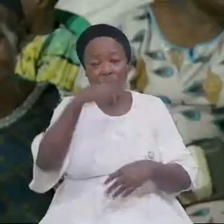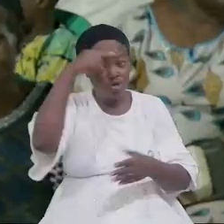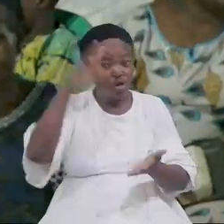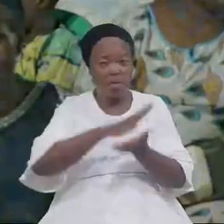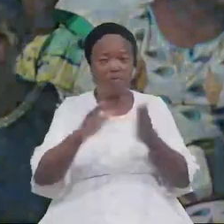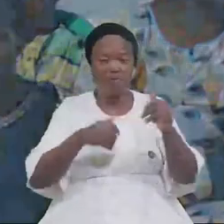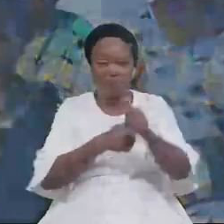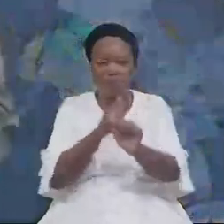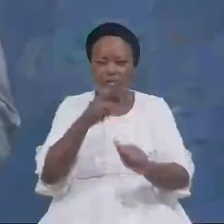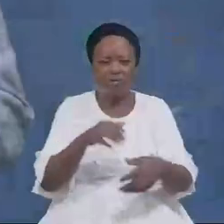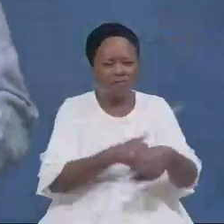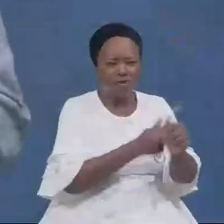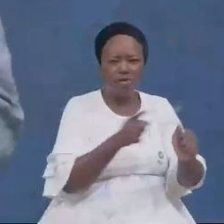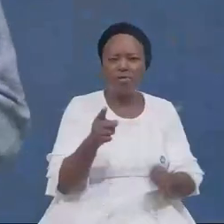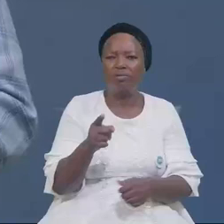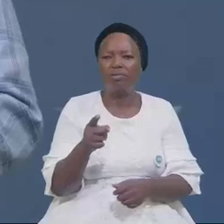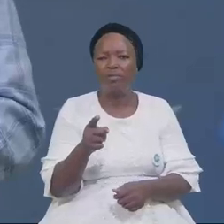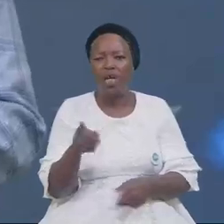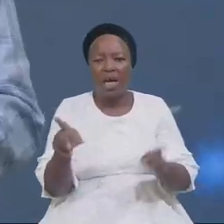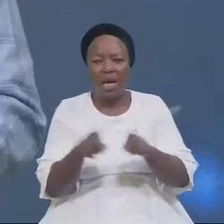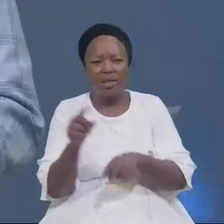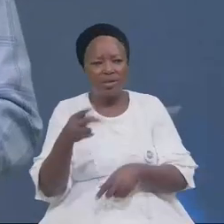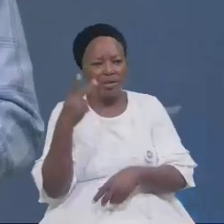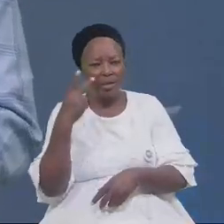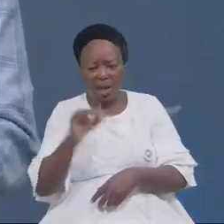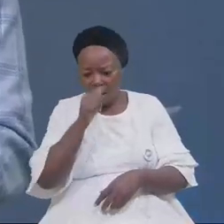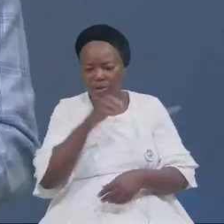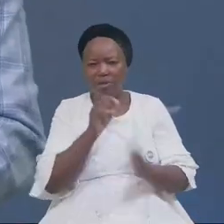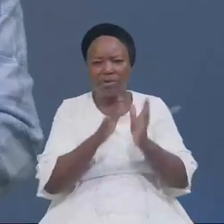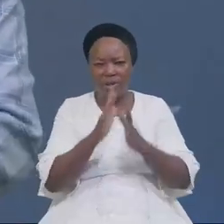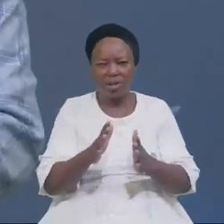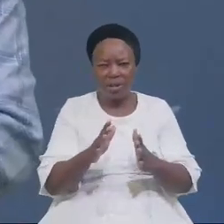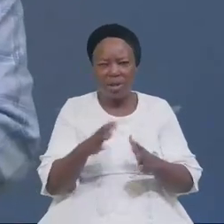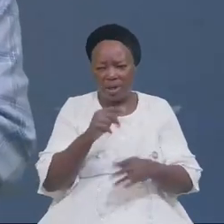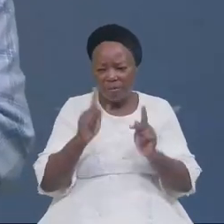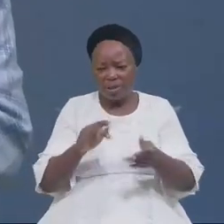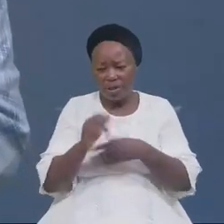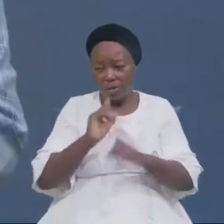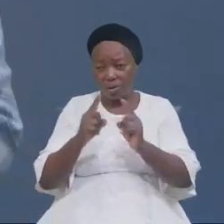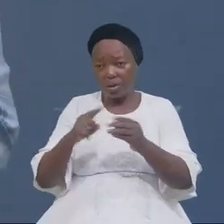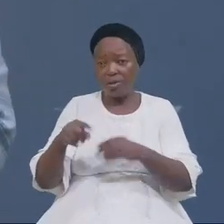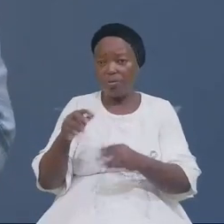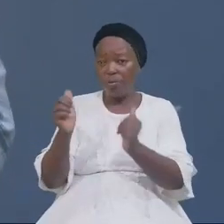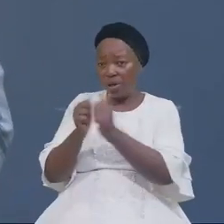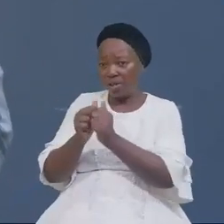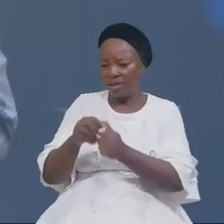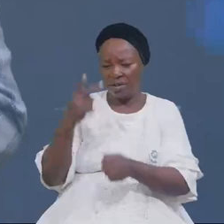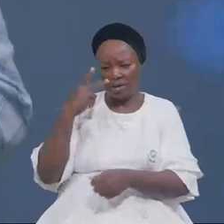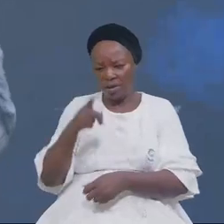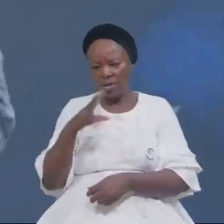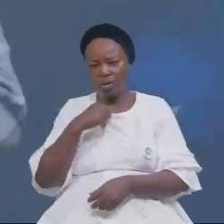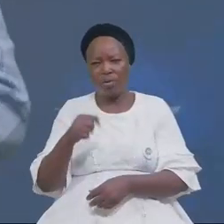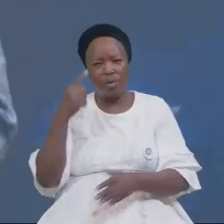accompagne, qui vous suit. Si tu dis, je suis chrétien, la personne, le croyant dont la